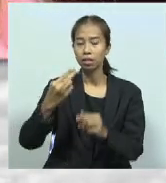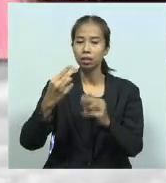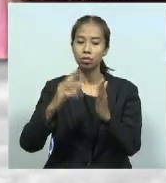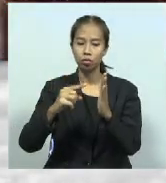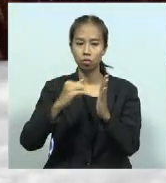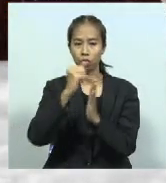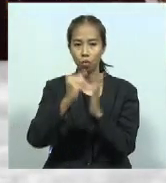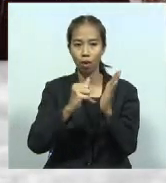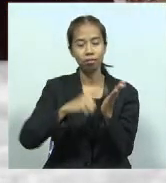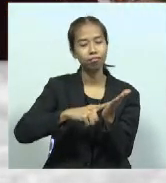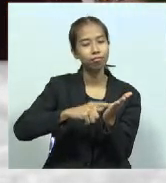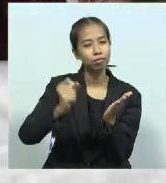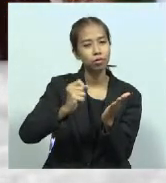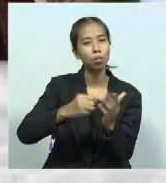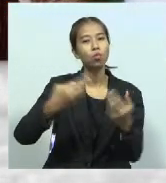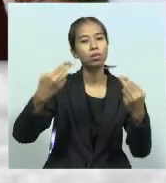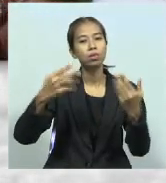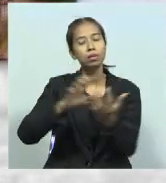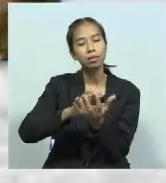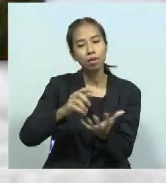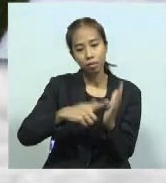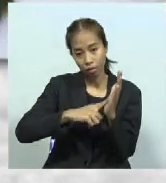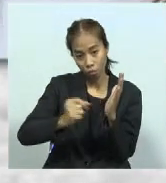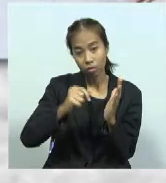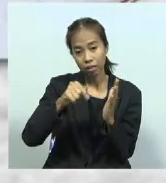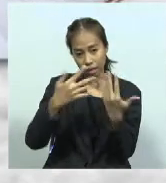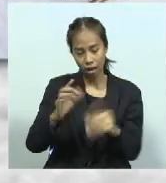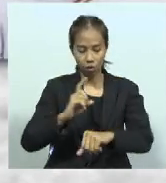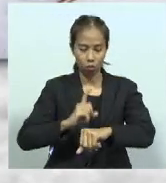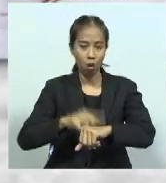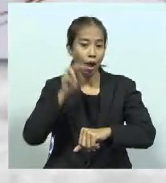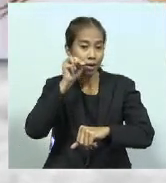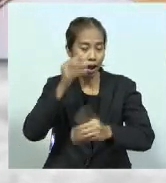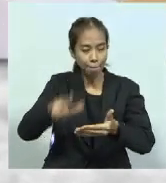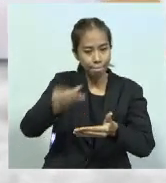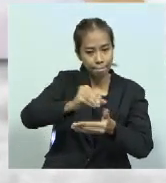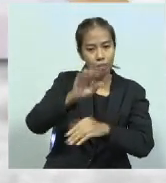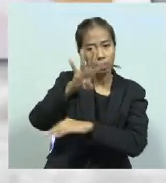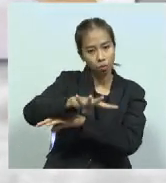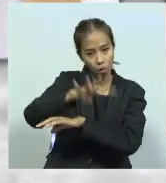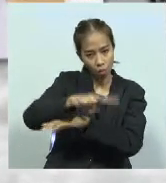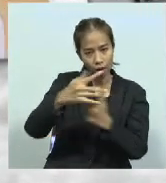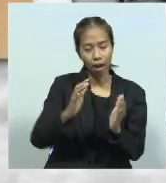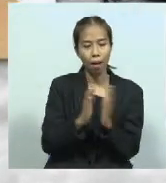จังหวัดสมุทรสาครรดน้ำศพในเวลา16 นาฬิกาสวดพระอภิธรรมถึงวันที่